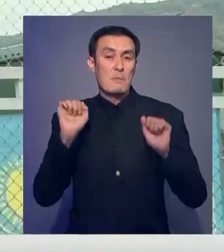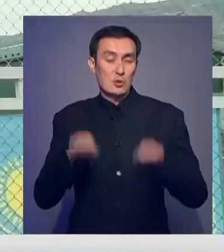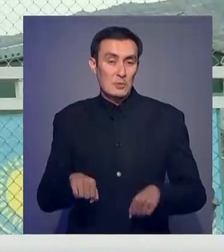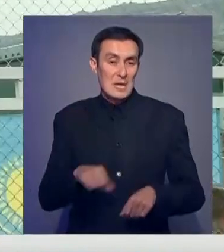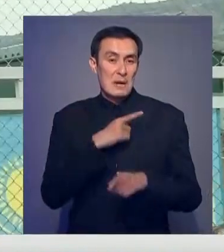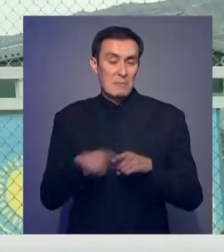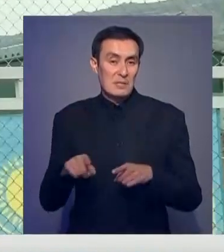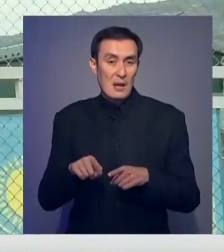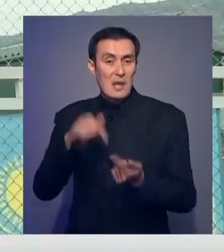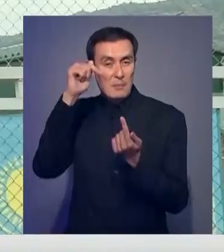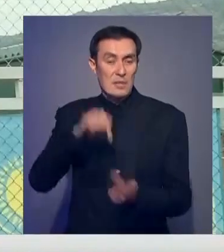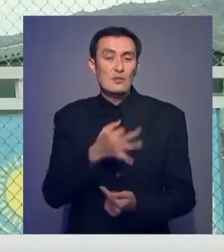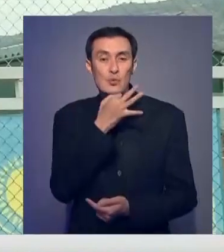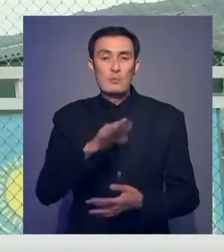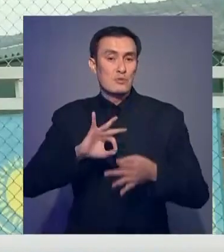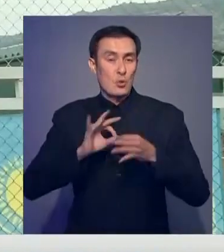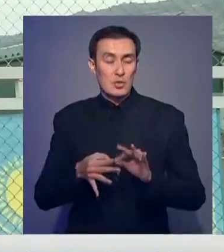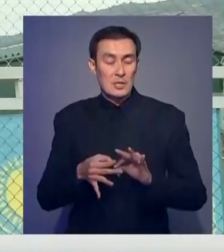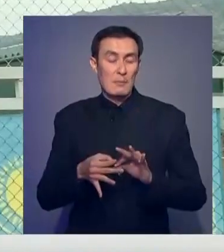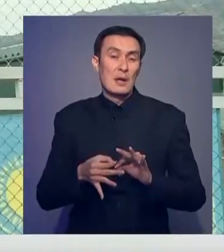быстро адаптироваться на любые сложности.